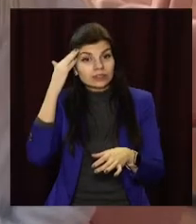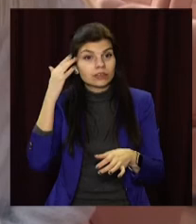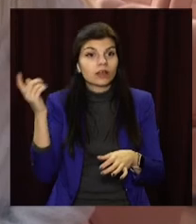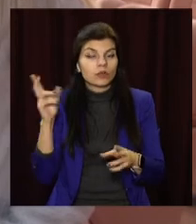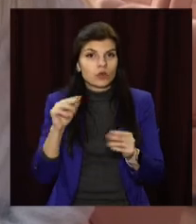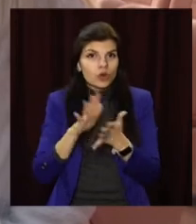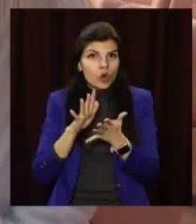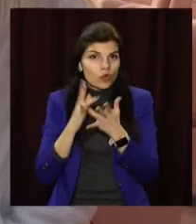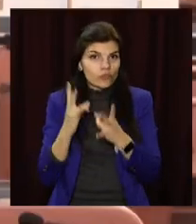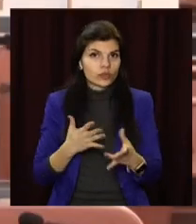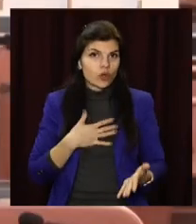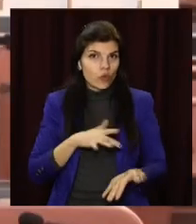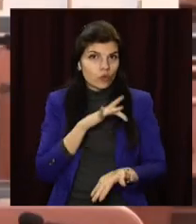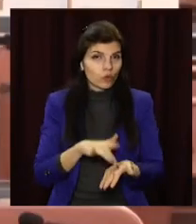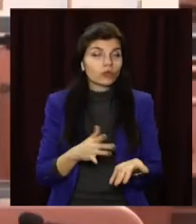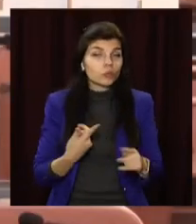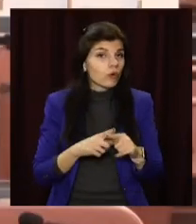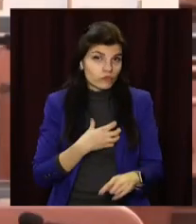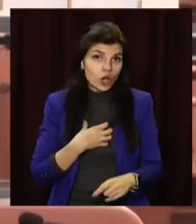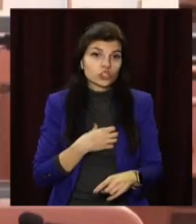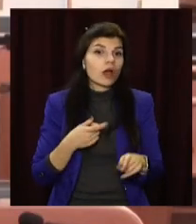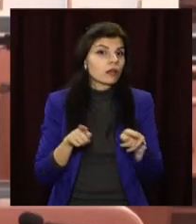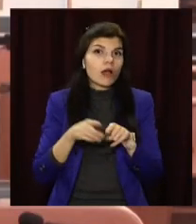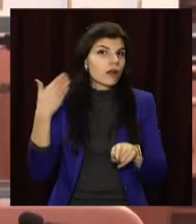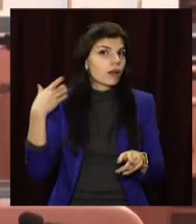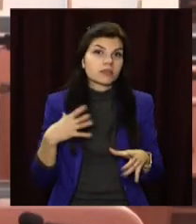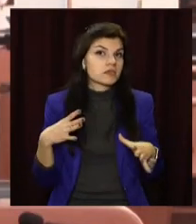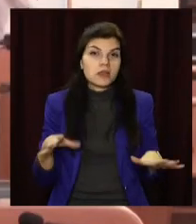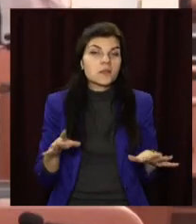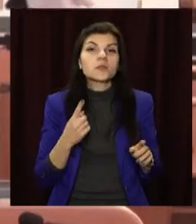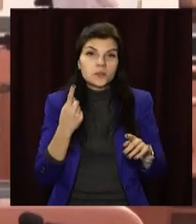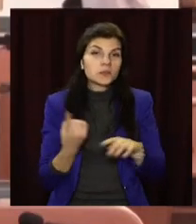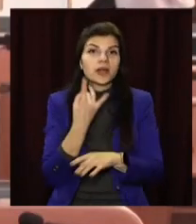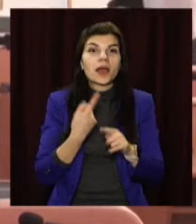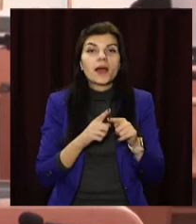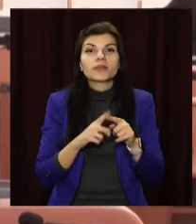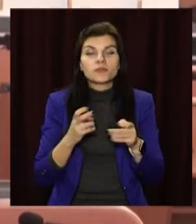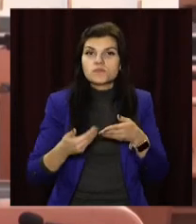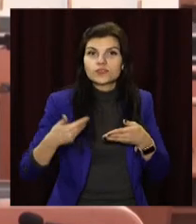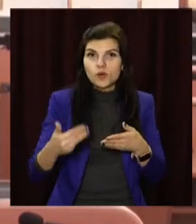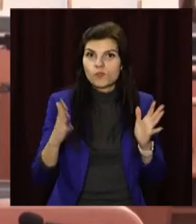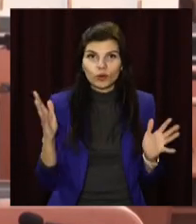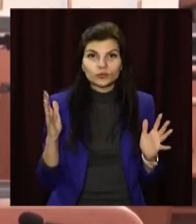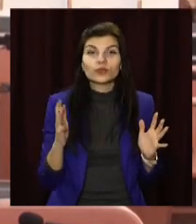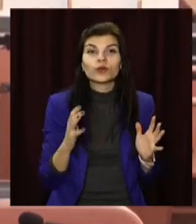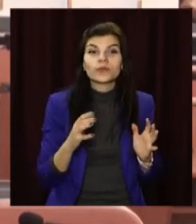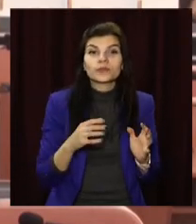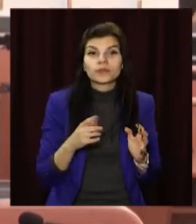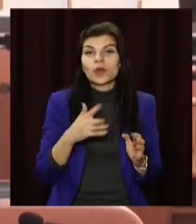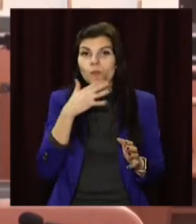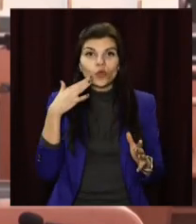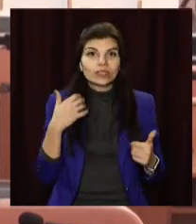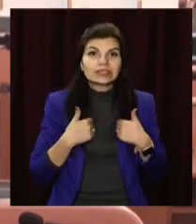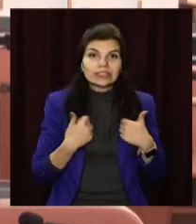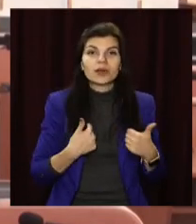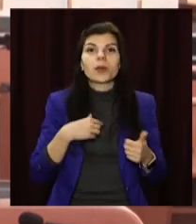большой загрязнитель нашего города. Это очень важно, такого никогда еще не было. Поэтому это большая победа для нашего города, это много было для этого приложено усилий.